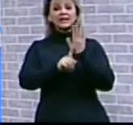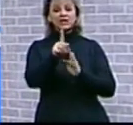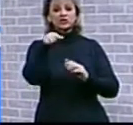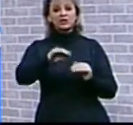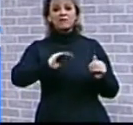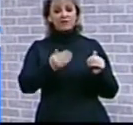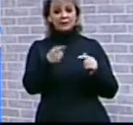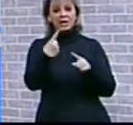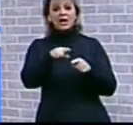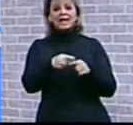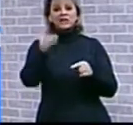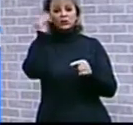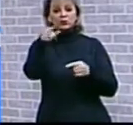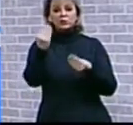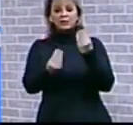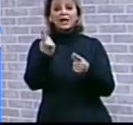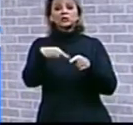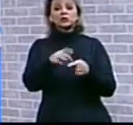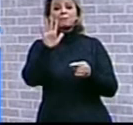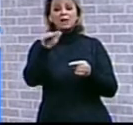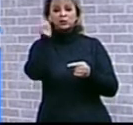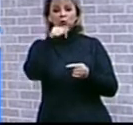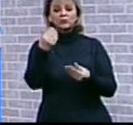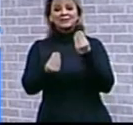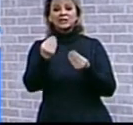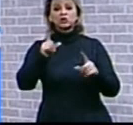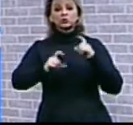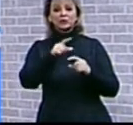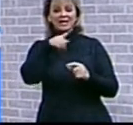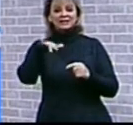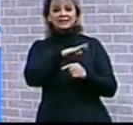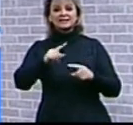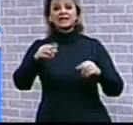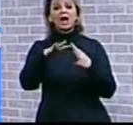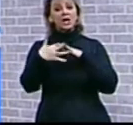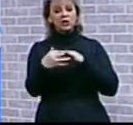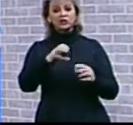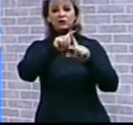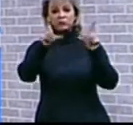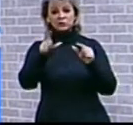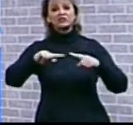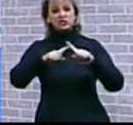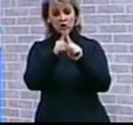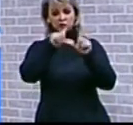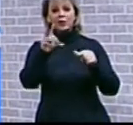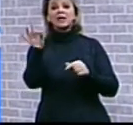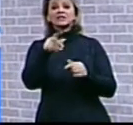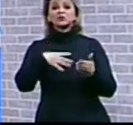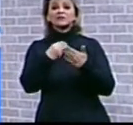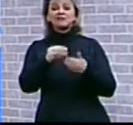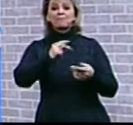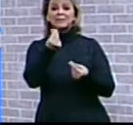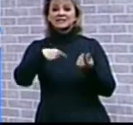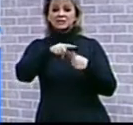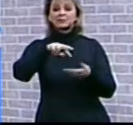Начинающий фермер. Это интеллектуальная игра, в которой уже 5-й год играют студенты российских аграрных вузов и техникумов. В Ростове свои